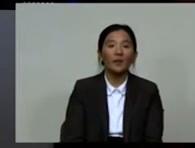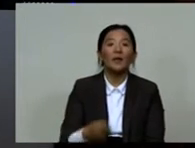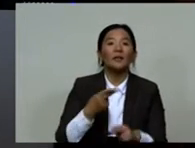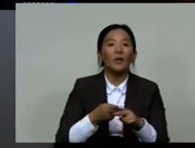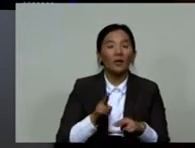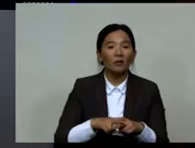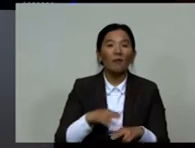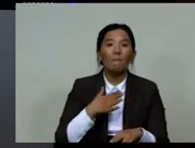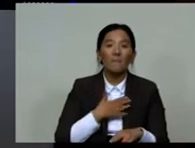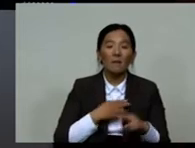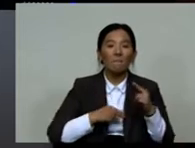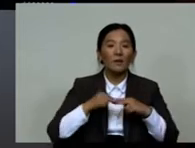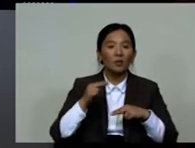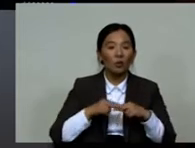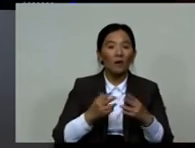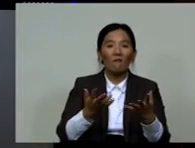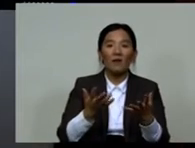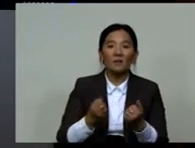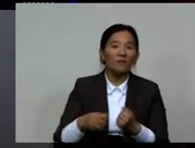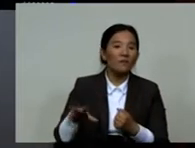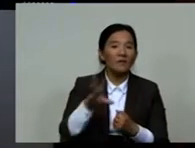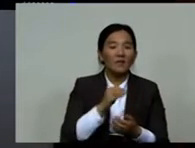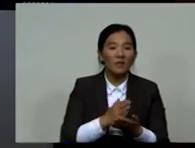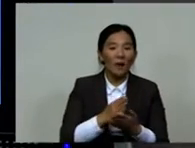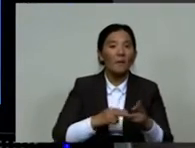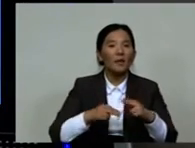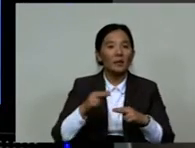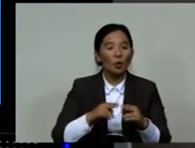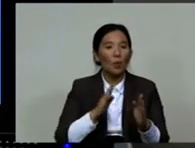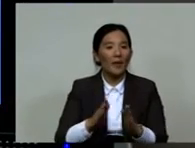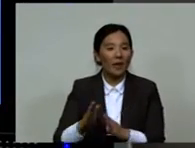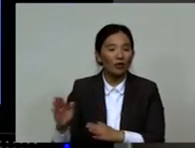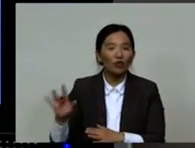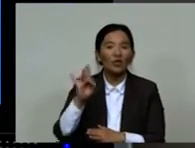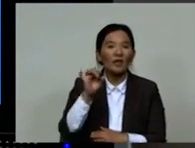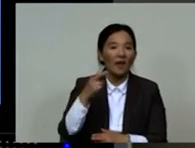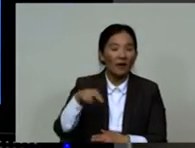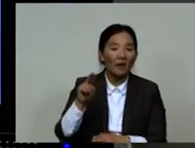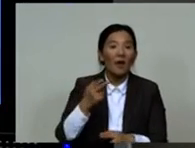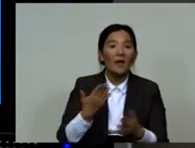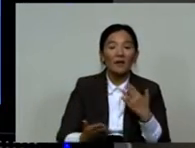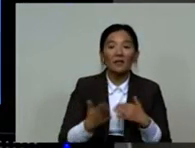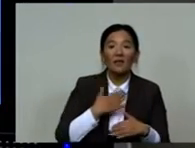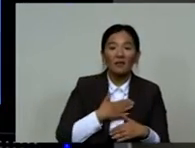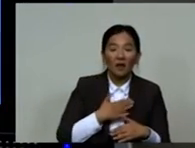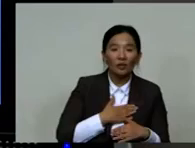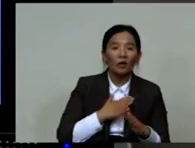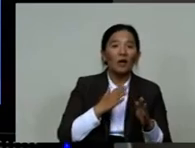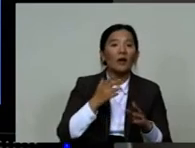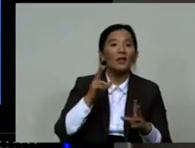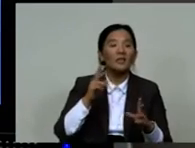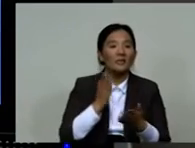этого мы возьмем все данные, построим упорядоченный ряд. Если наш ряд состоит